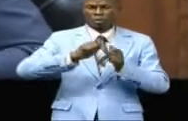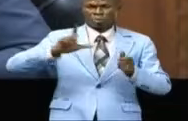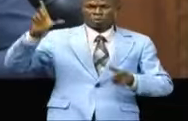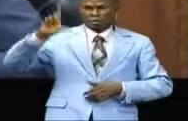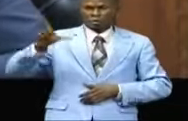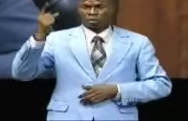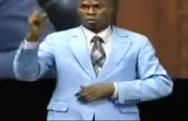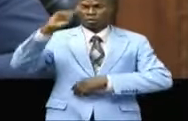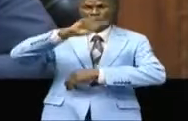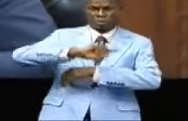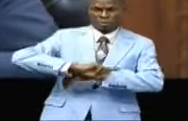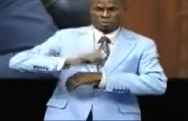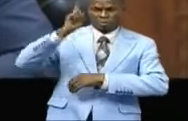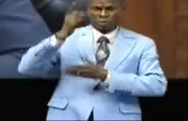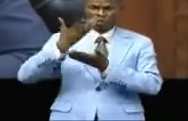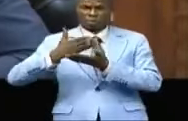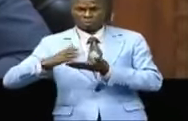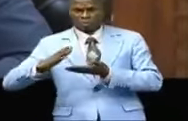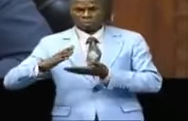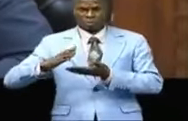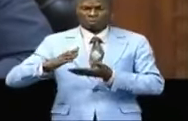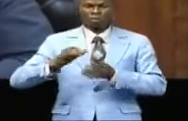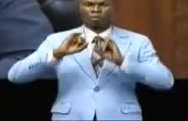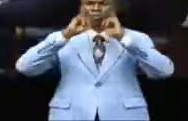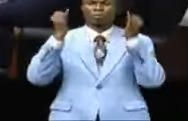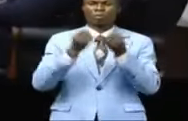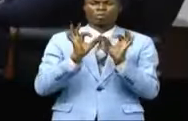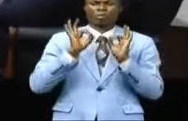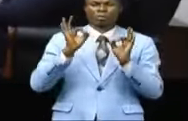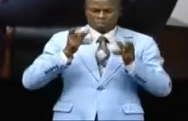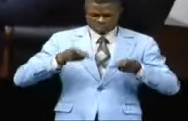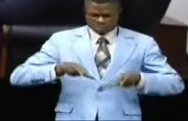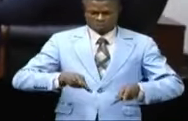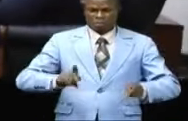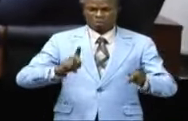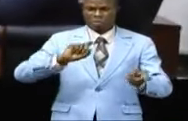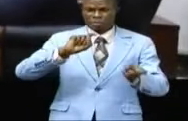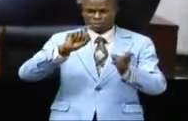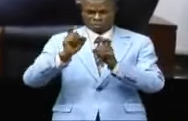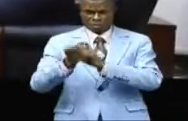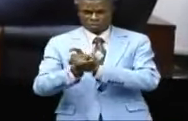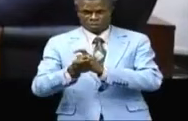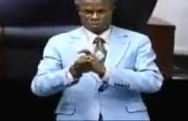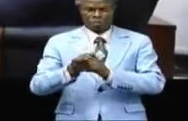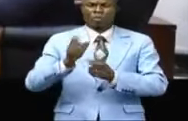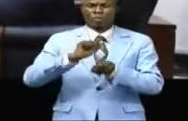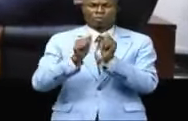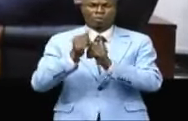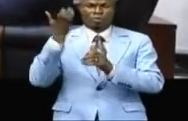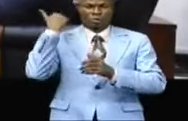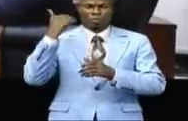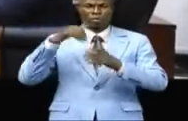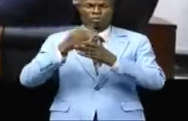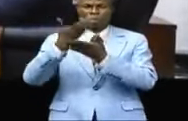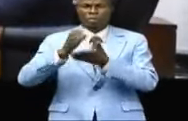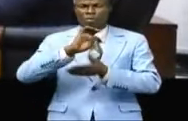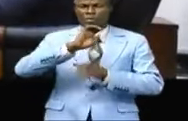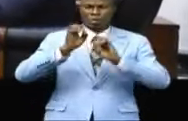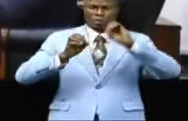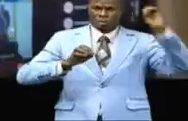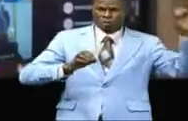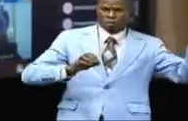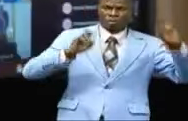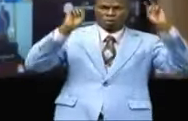par jour dans sa première phase. Cette nouvelle usine permettra d'améliorer la desserte en eau potable dans la partie ouest de la